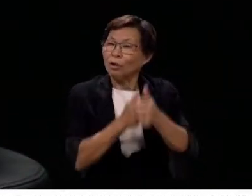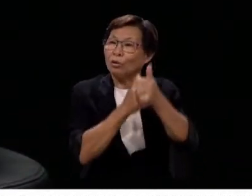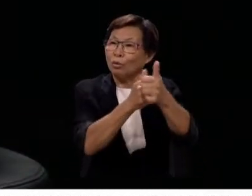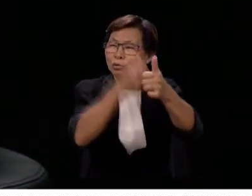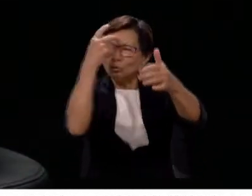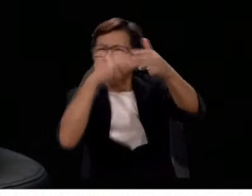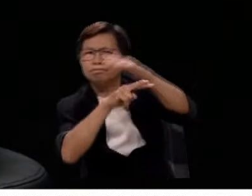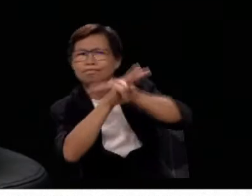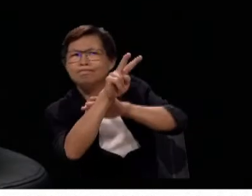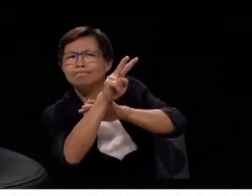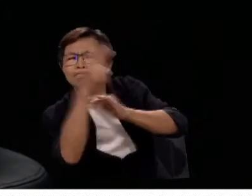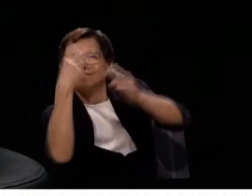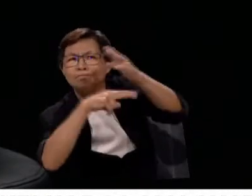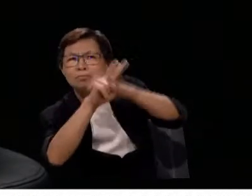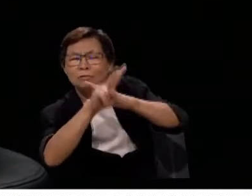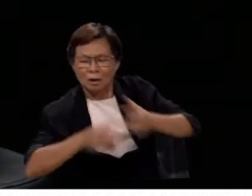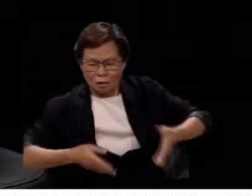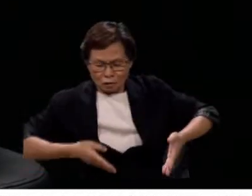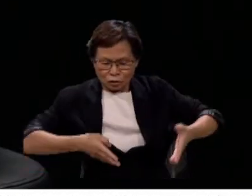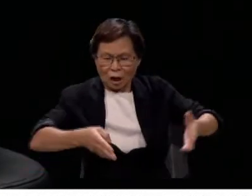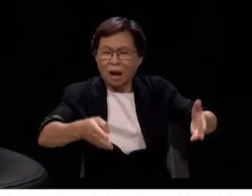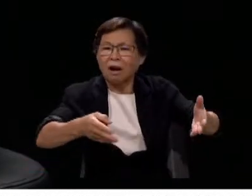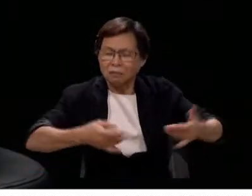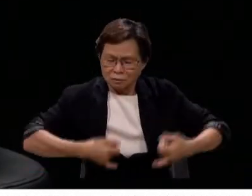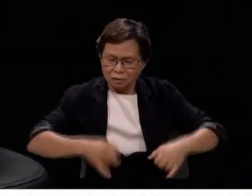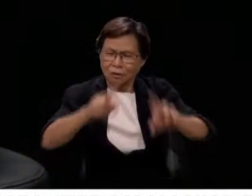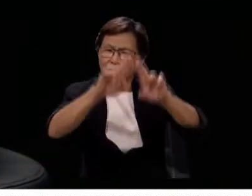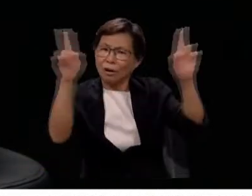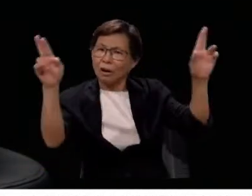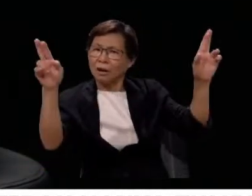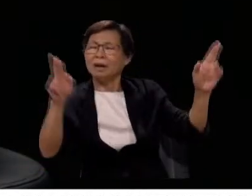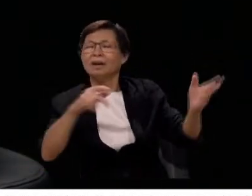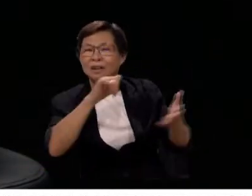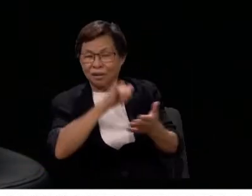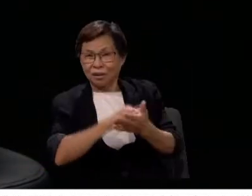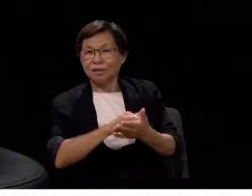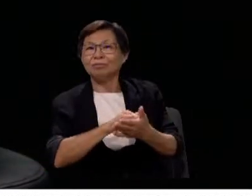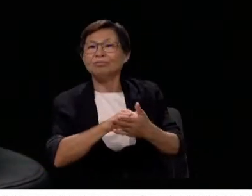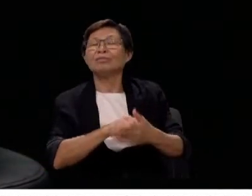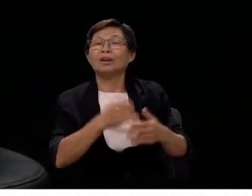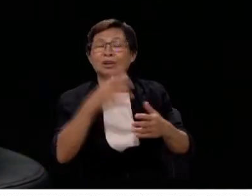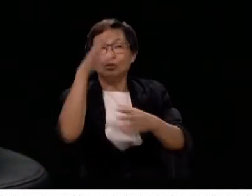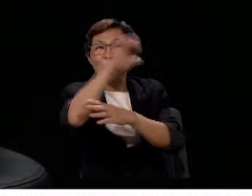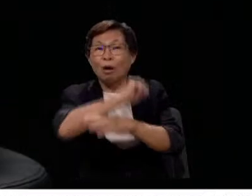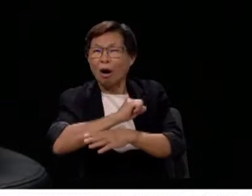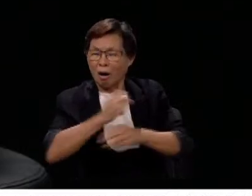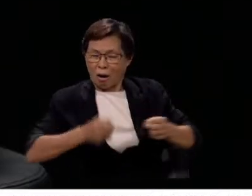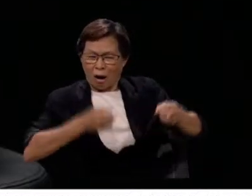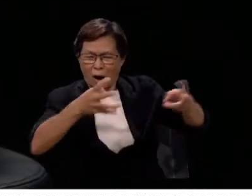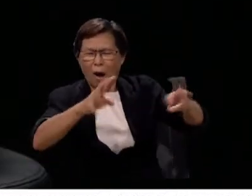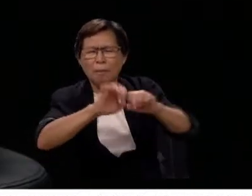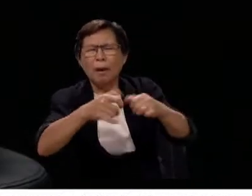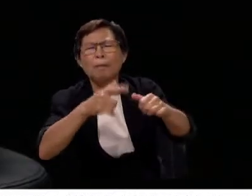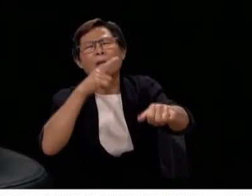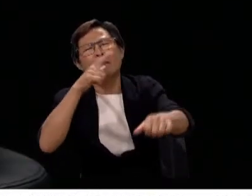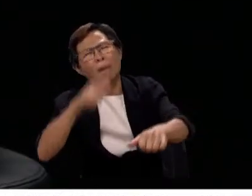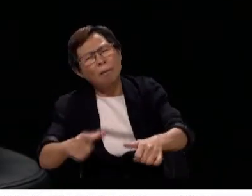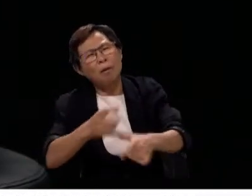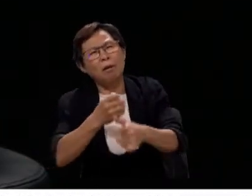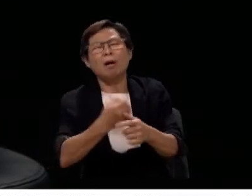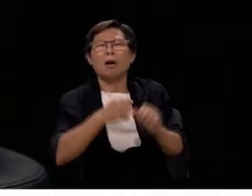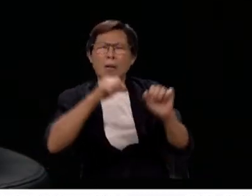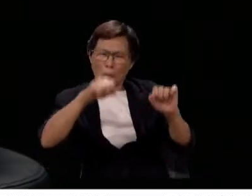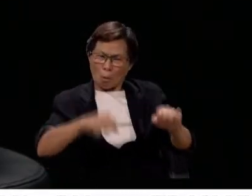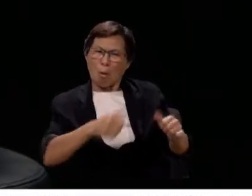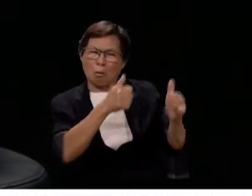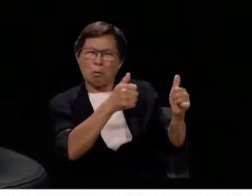ujuran lalu lintas traffic itu jadi itu agan ada kweni Bapak lama boyband ataupun